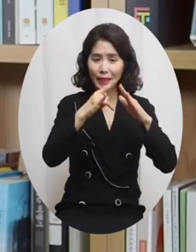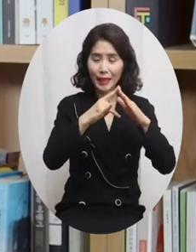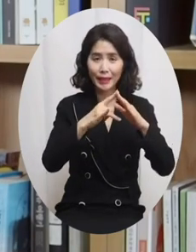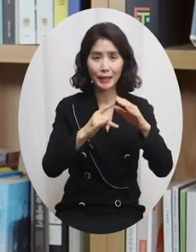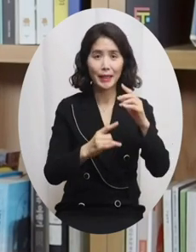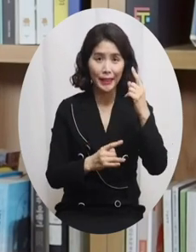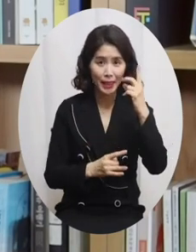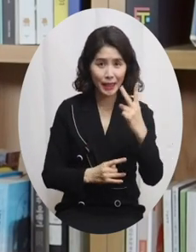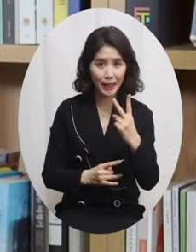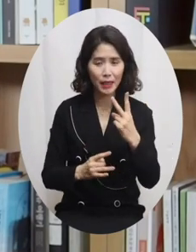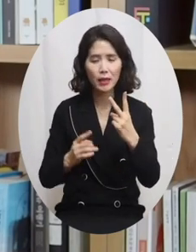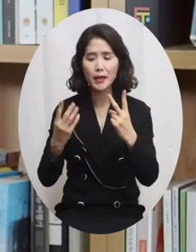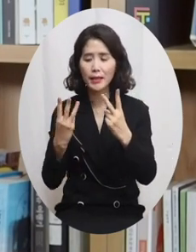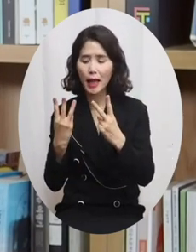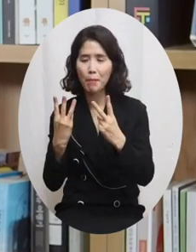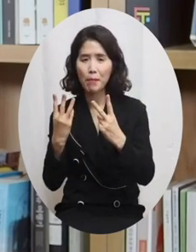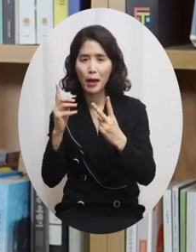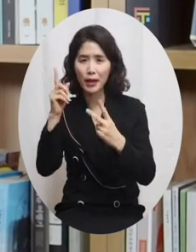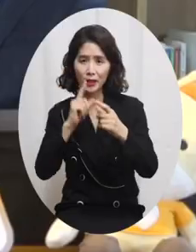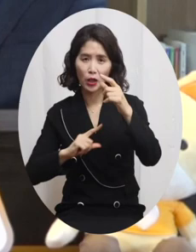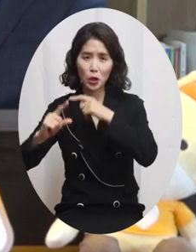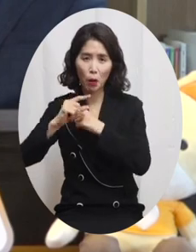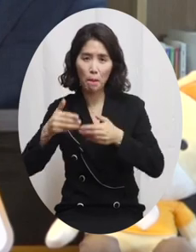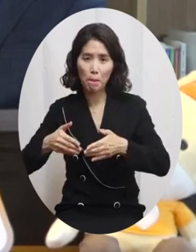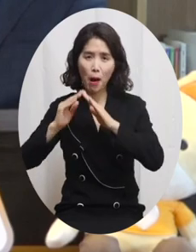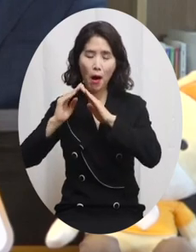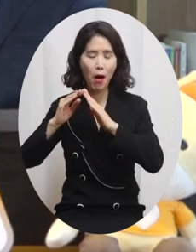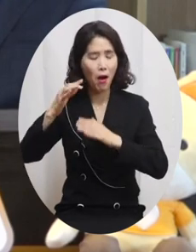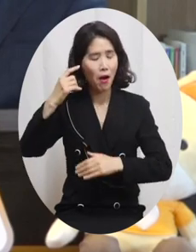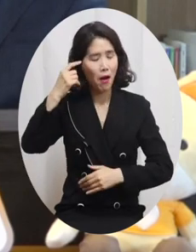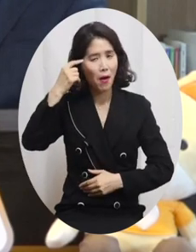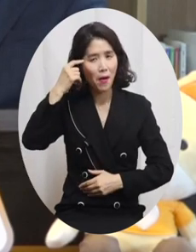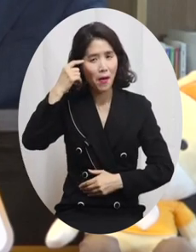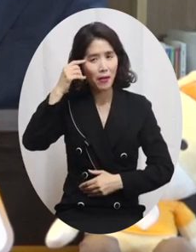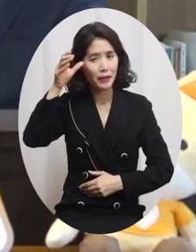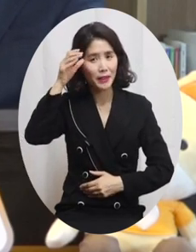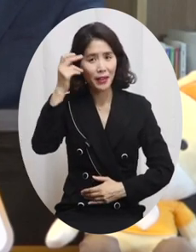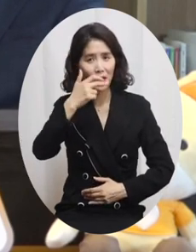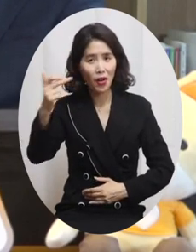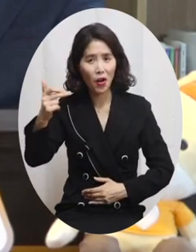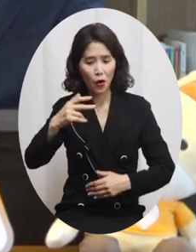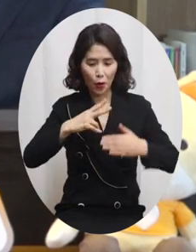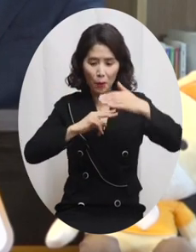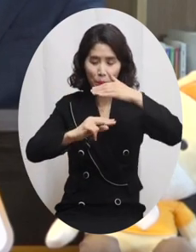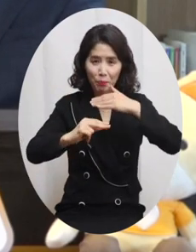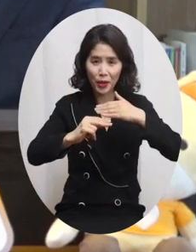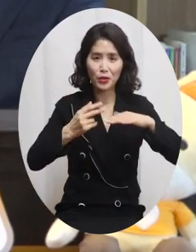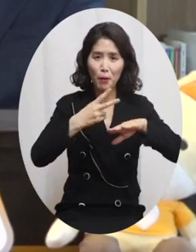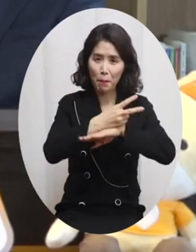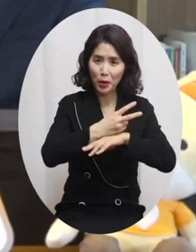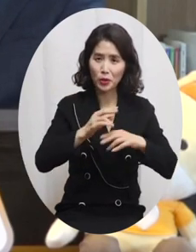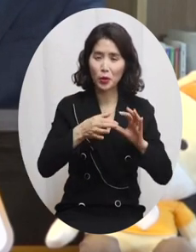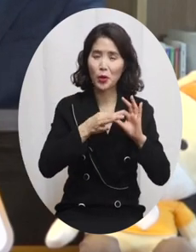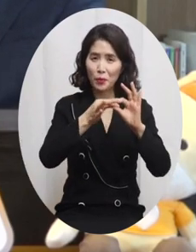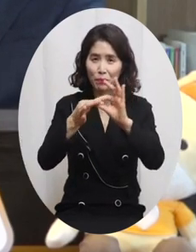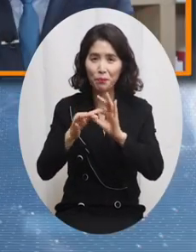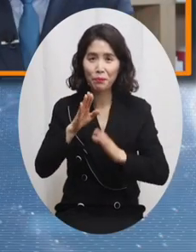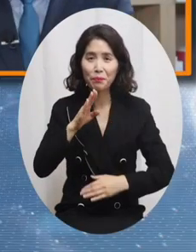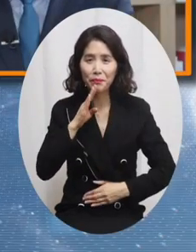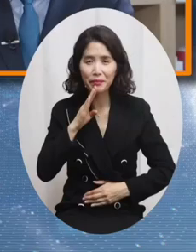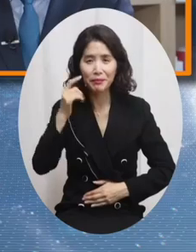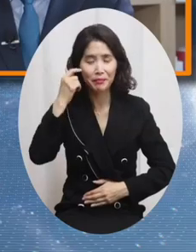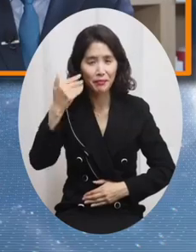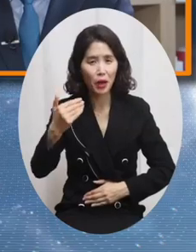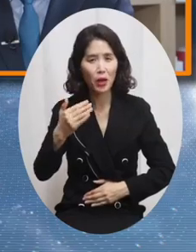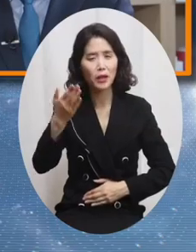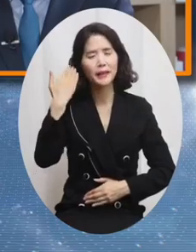이런 부분들은 상당히 큰 볼륨을 가지고 있는 걸 알고 있거든요. 교통하고도 연결이 되고요. 예, 예 맞습니다.